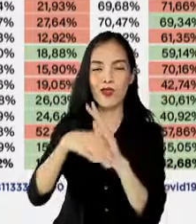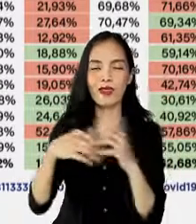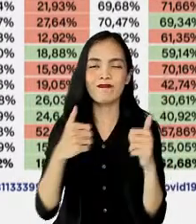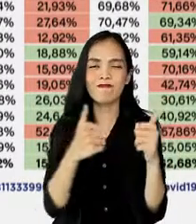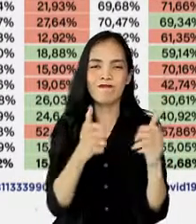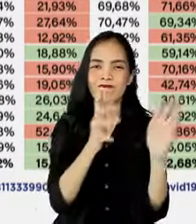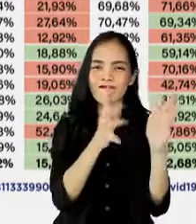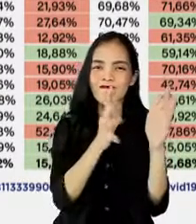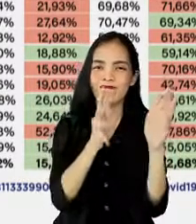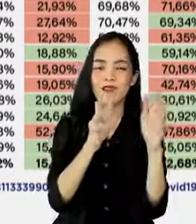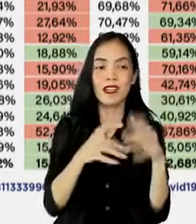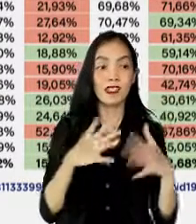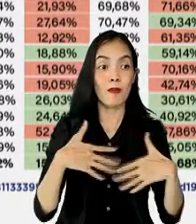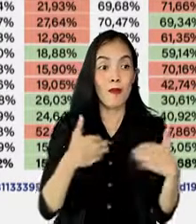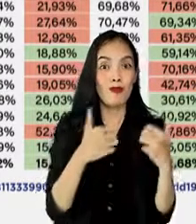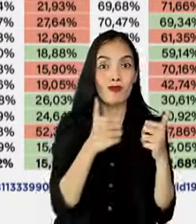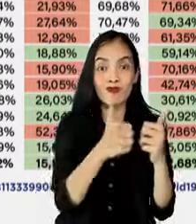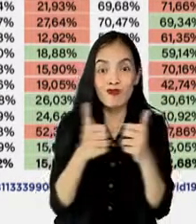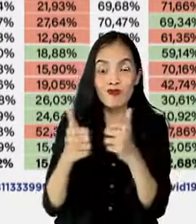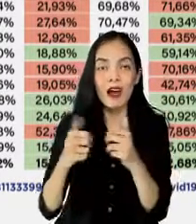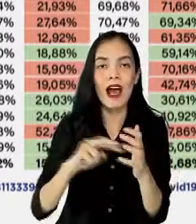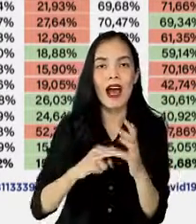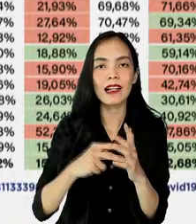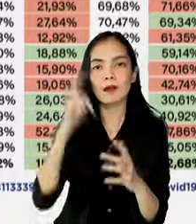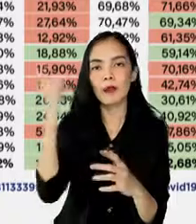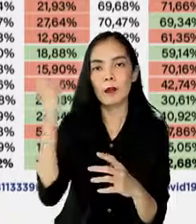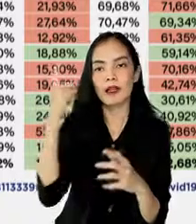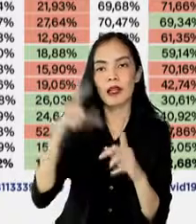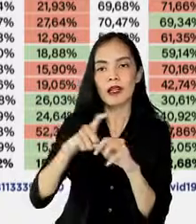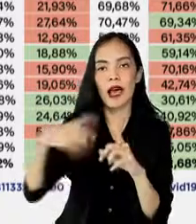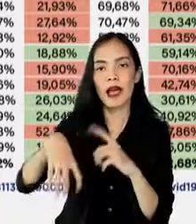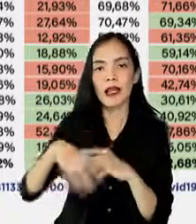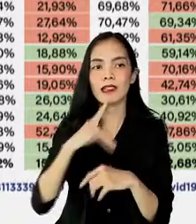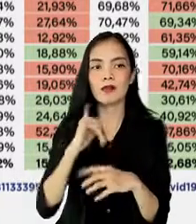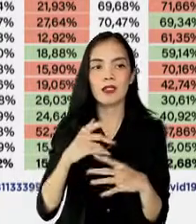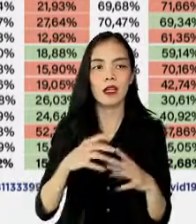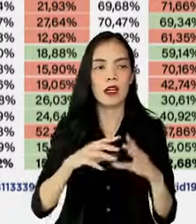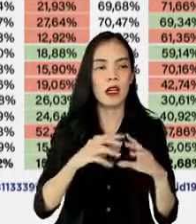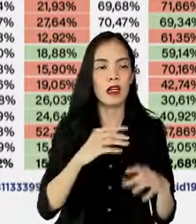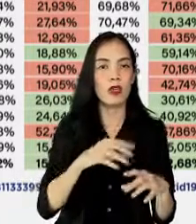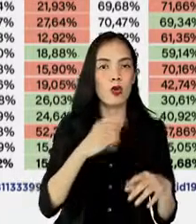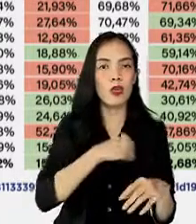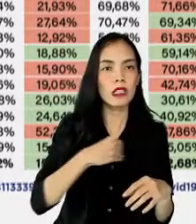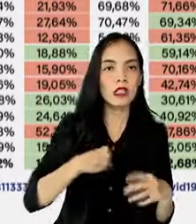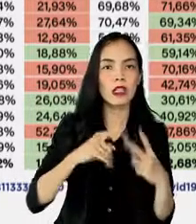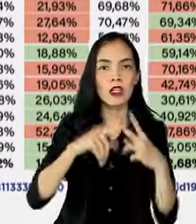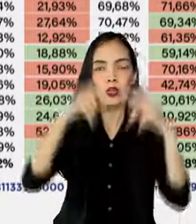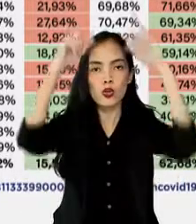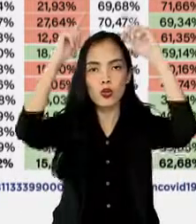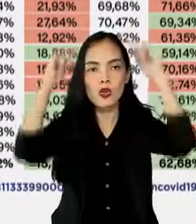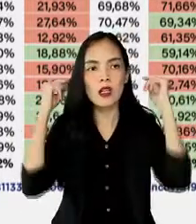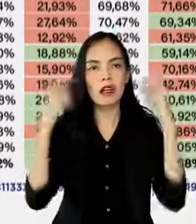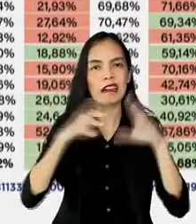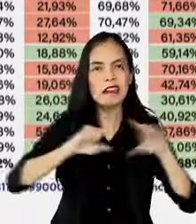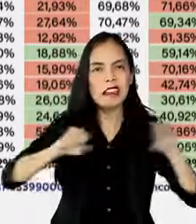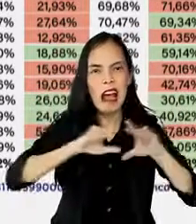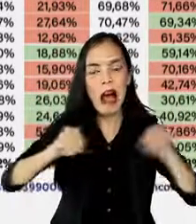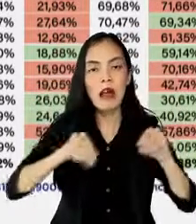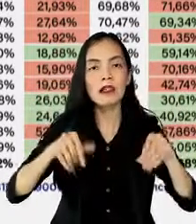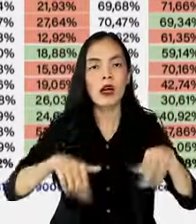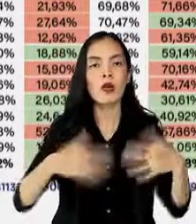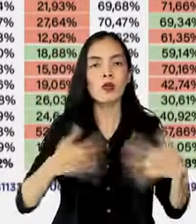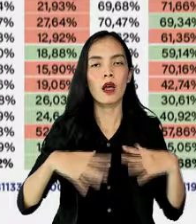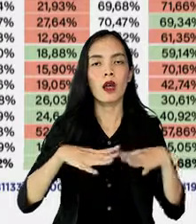artinya pemerintah daerahnya mampu menekan beban berat tenaga kesehatan yang bertugas di rumah sakit selama beberapa minggu